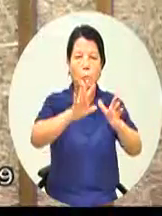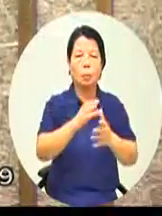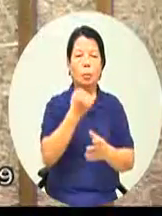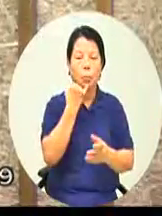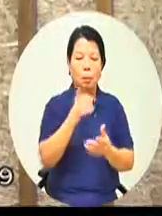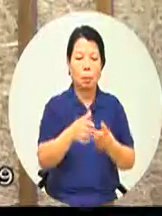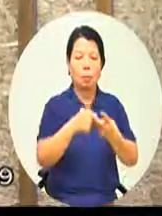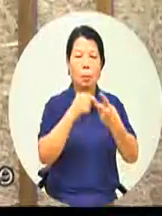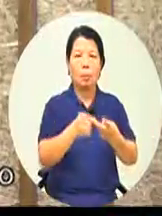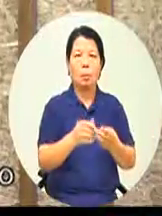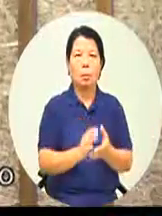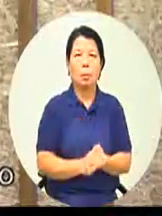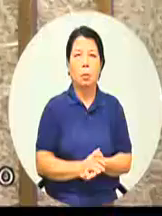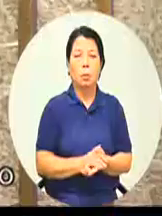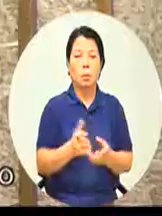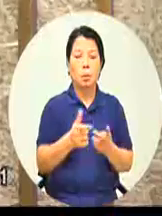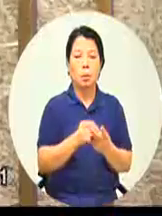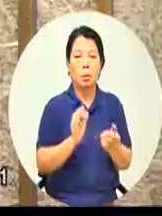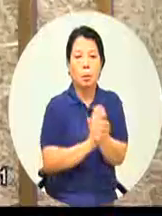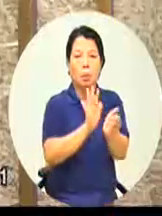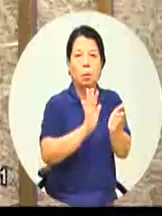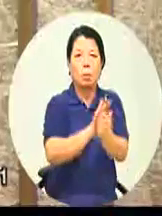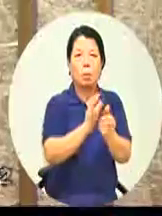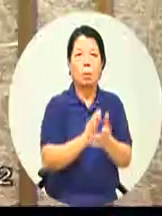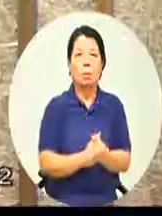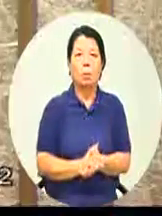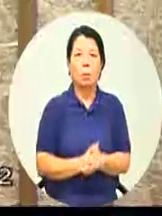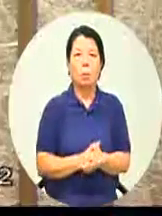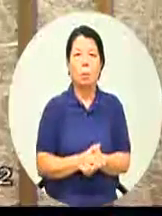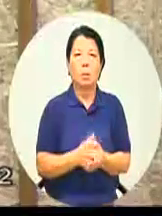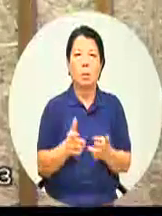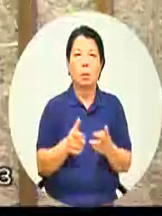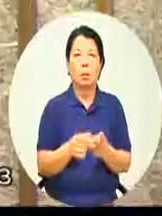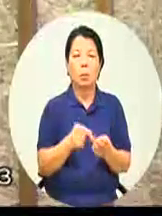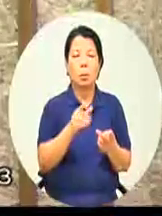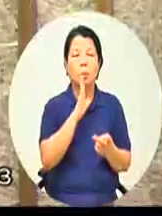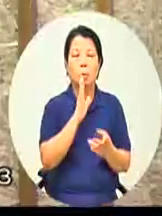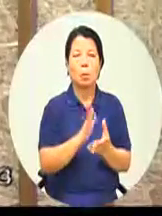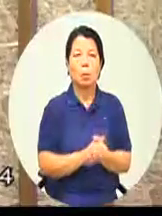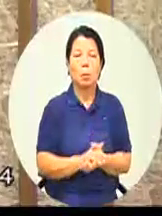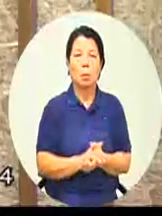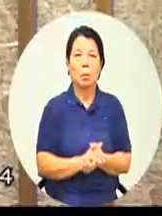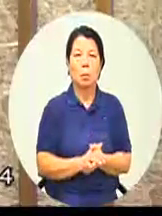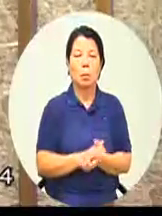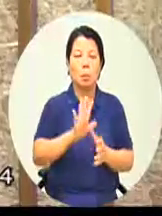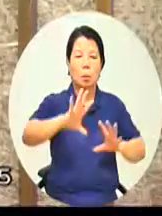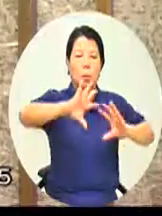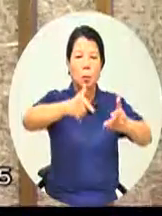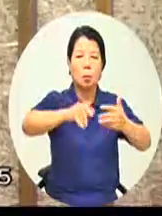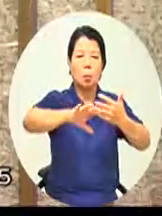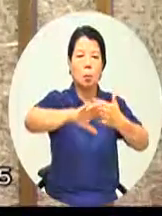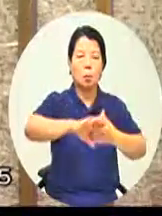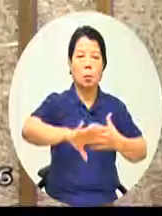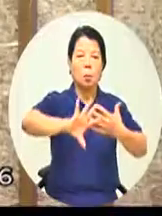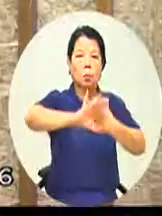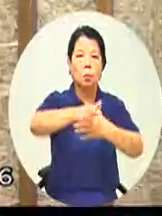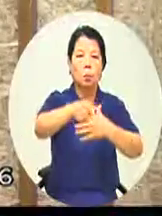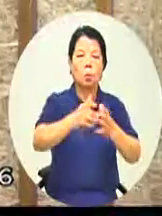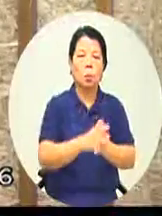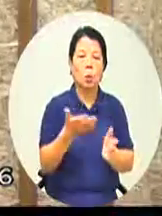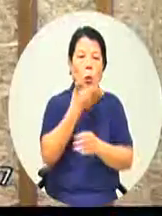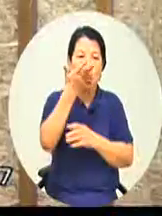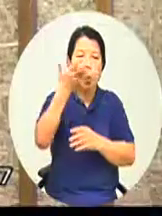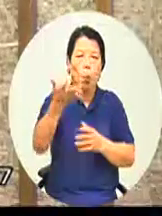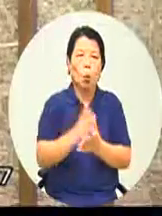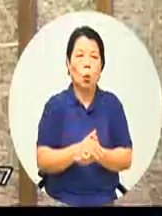后另外就是说我们的推特跟那个Instagram， 因为它是属于哈国外的一些啊旅游达人或